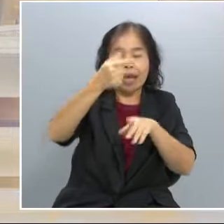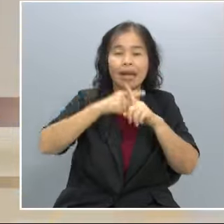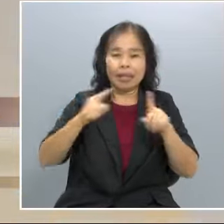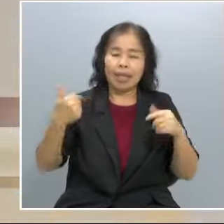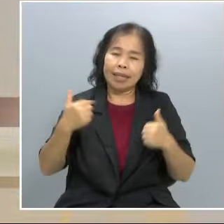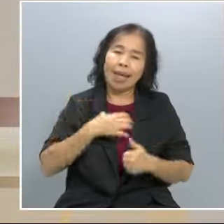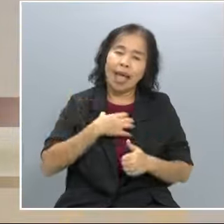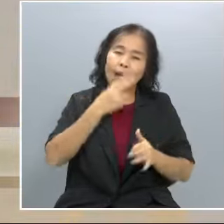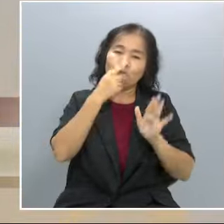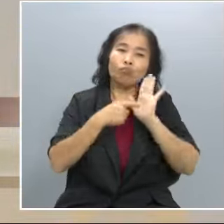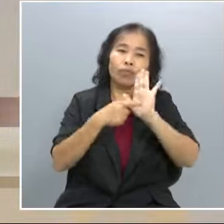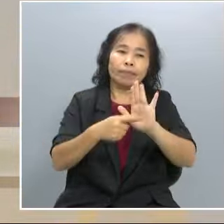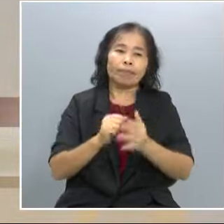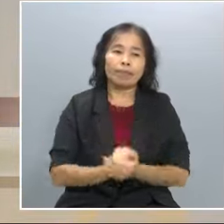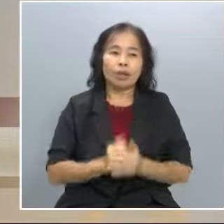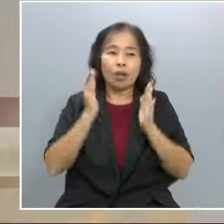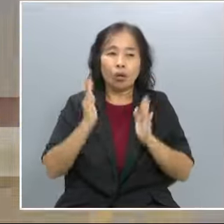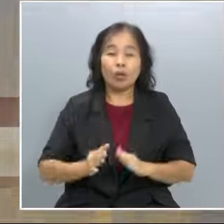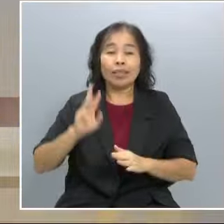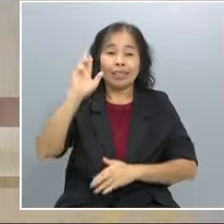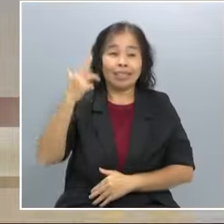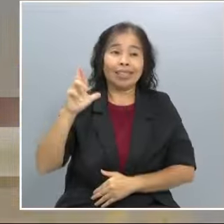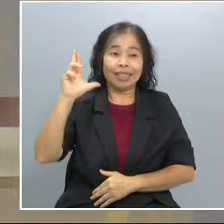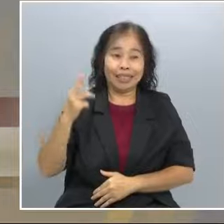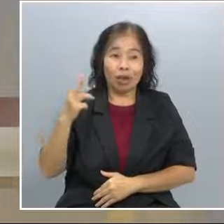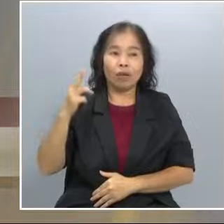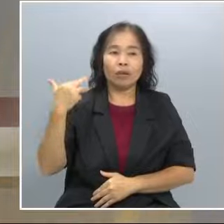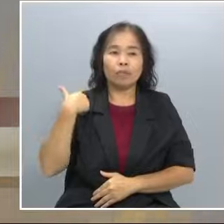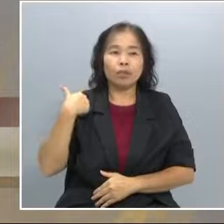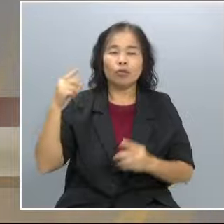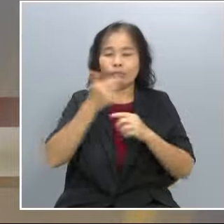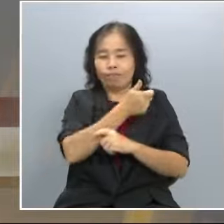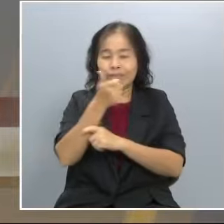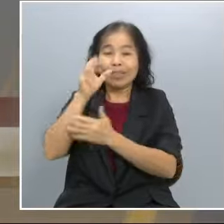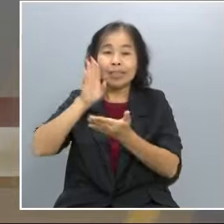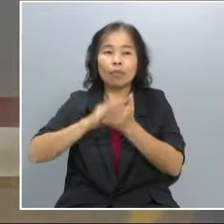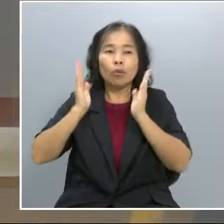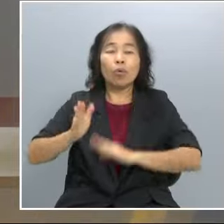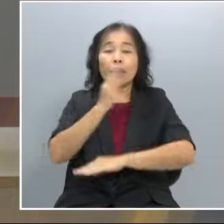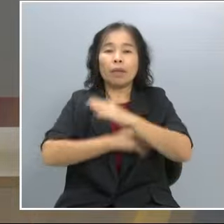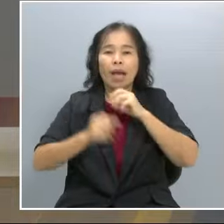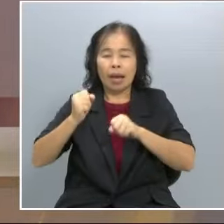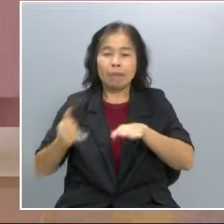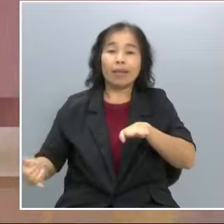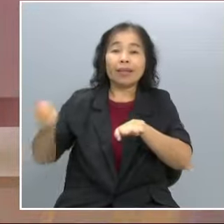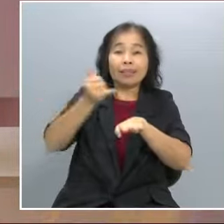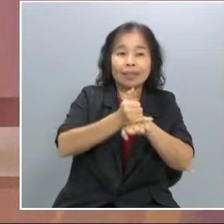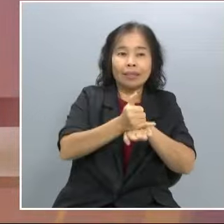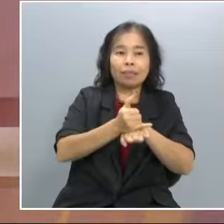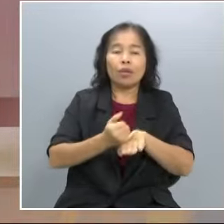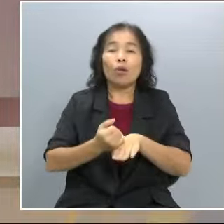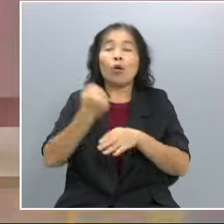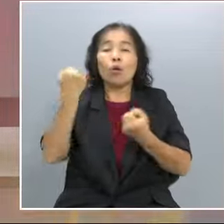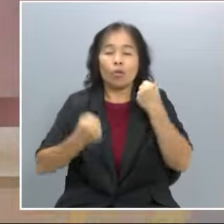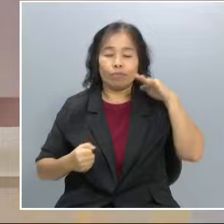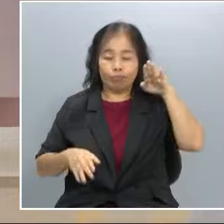ะนำเสนอผู้ใช้ TikTok คนหนึ่งโพสต์คลิปผู้พิการบนวีลแชร์กำลังจะขึ้นรถเมย์รถเมย์เทียบท่